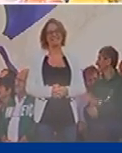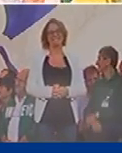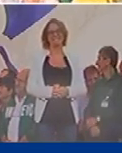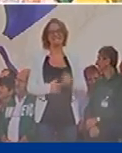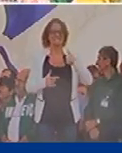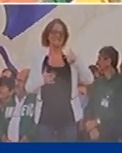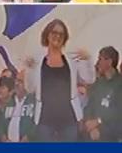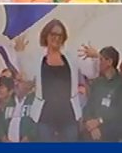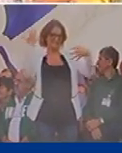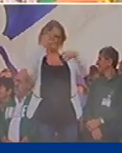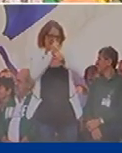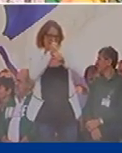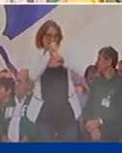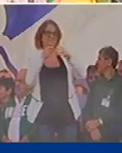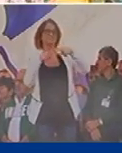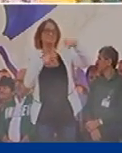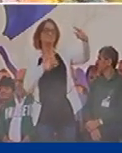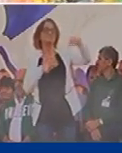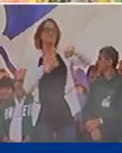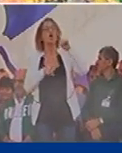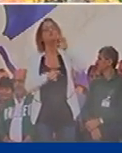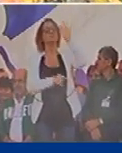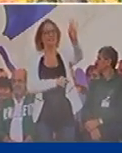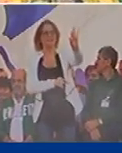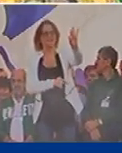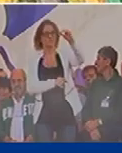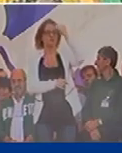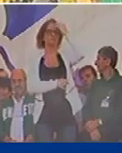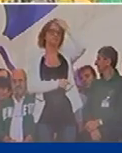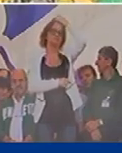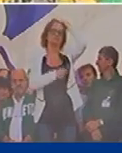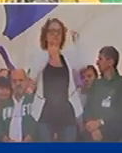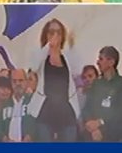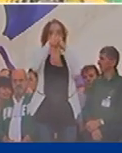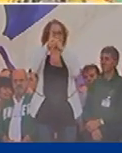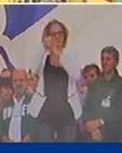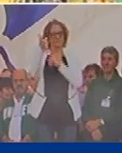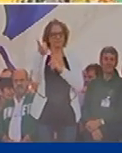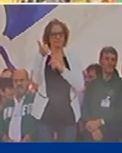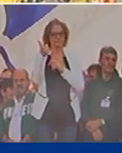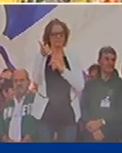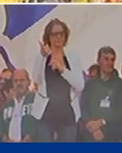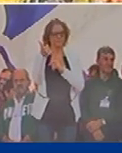Vado a riassumere quello che sarà il nostro obiettivo. Uno,